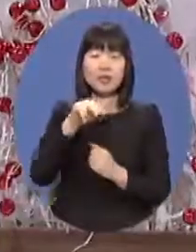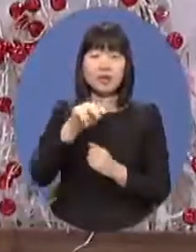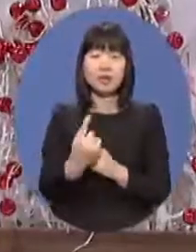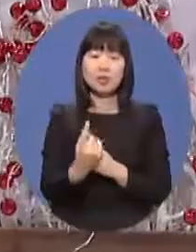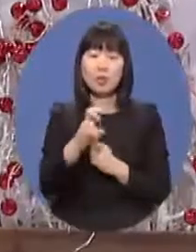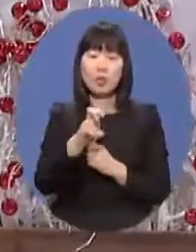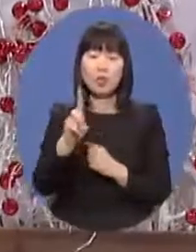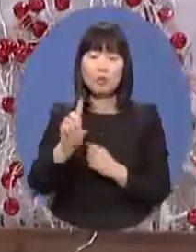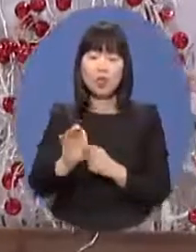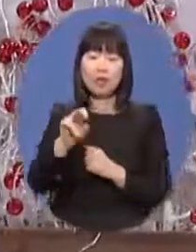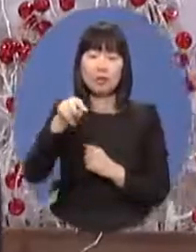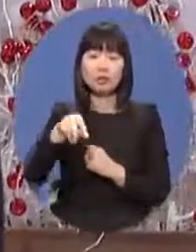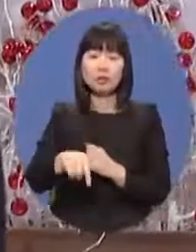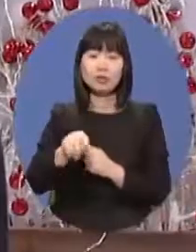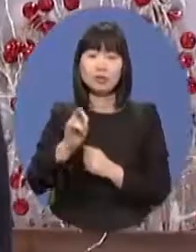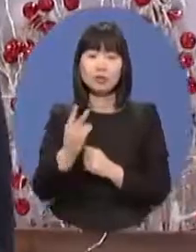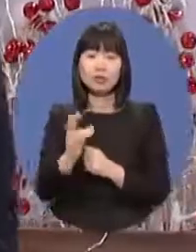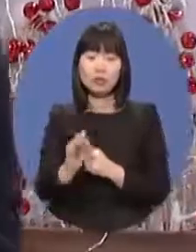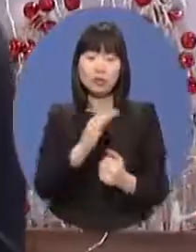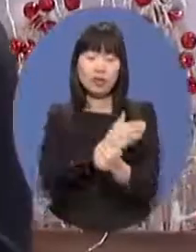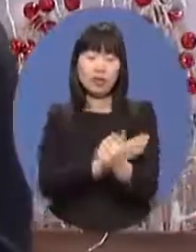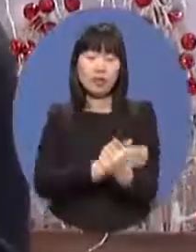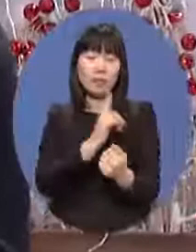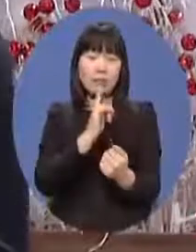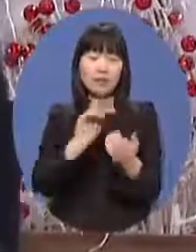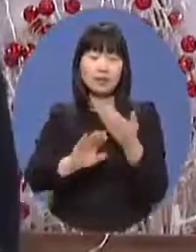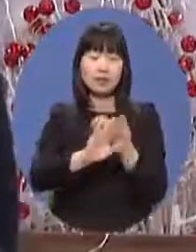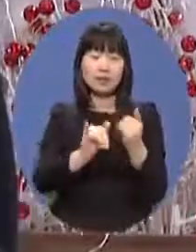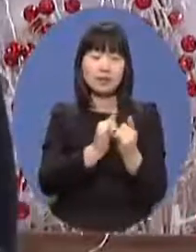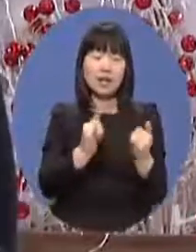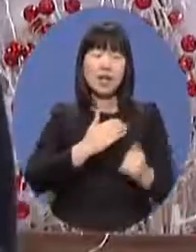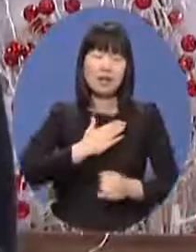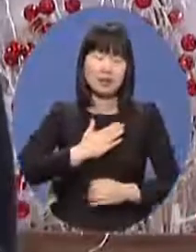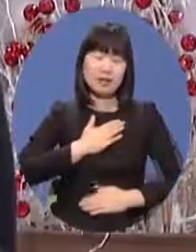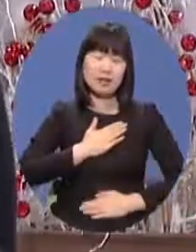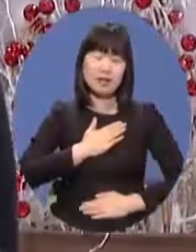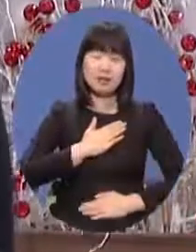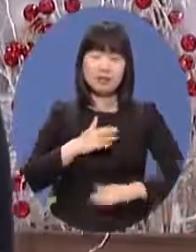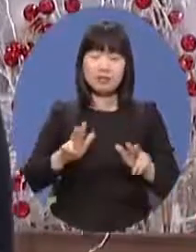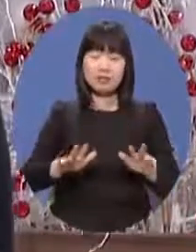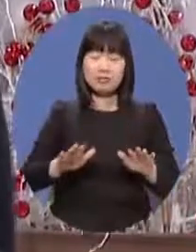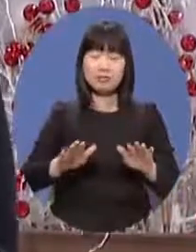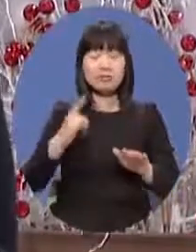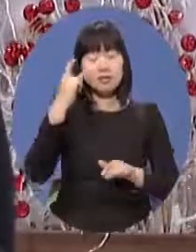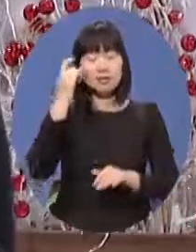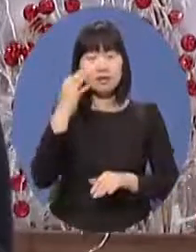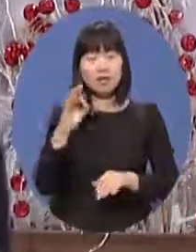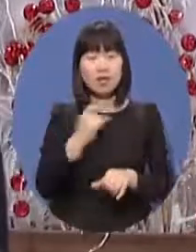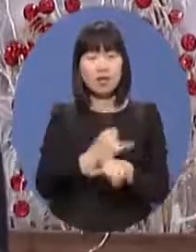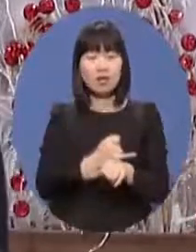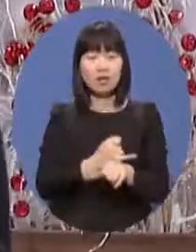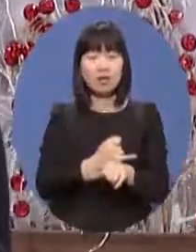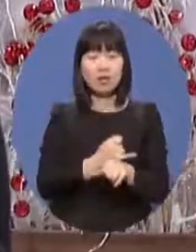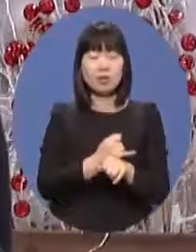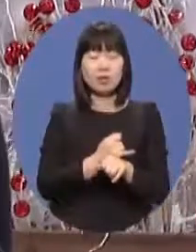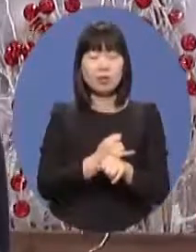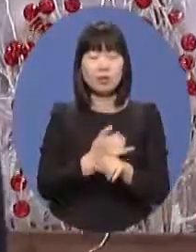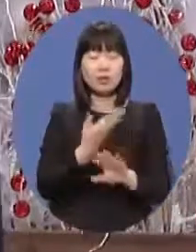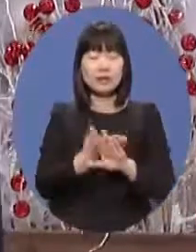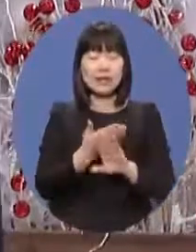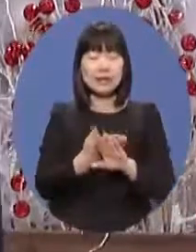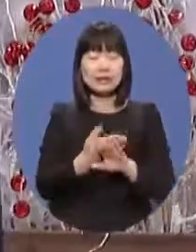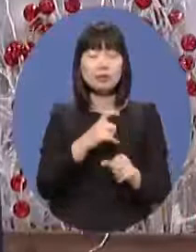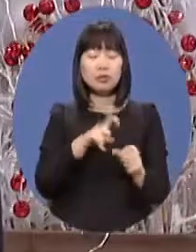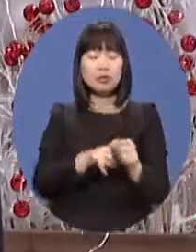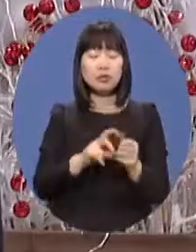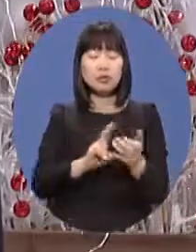수용, 능력, 이렇게 이야기하거든요. 그래서 다른 사람의 감정을 내가 이제 인식하는 거야. 아, 이건 다른 뒷면에 다른 의도를